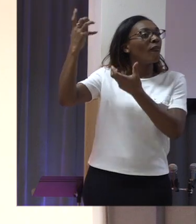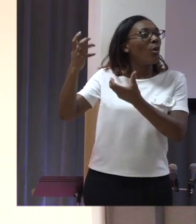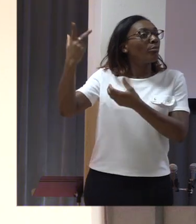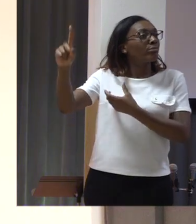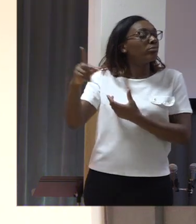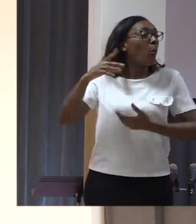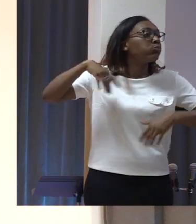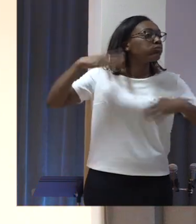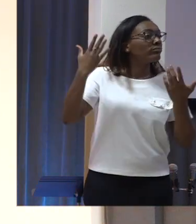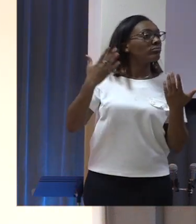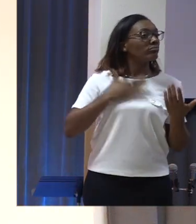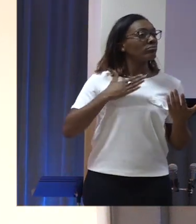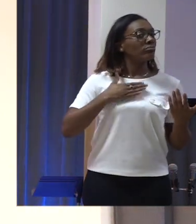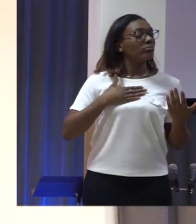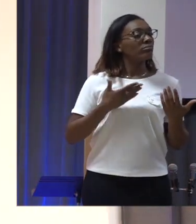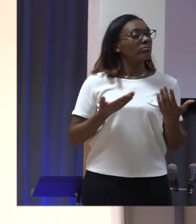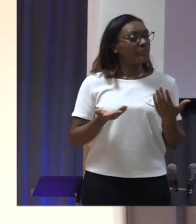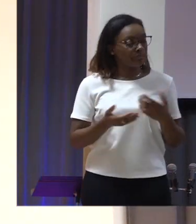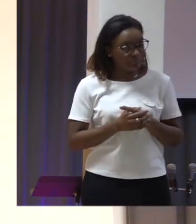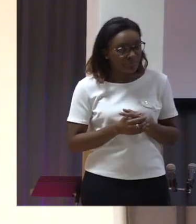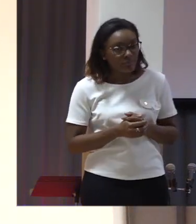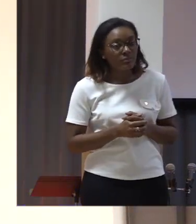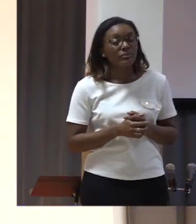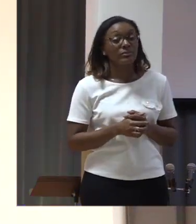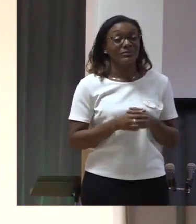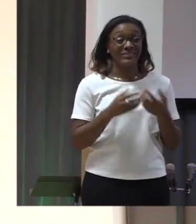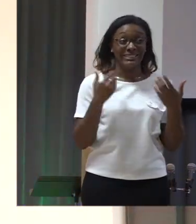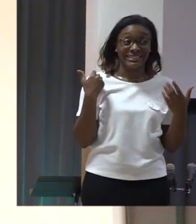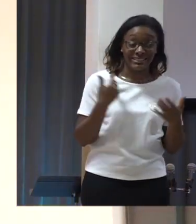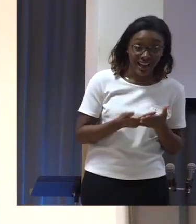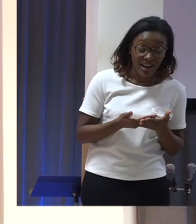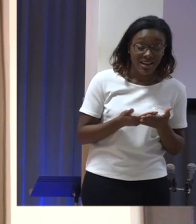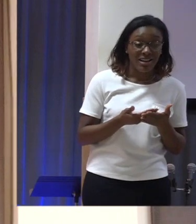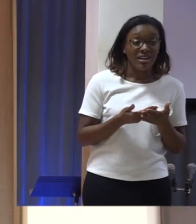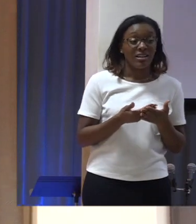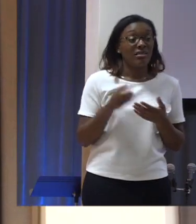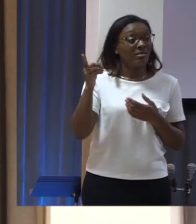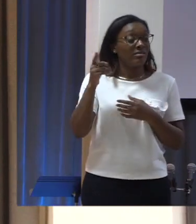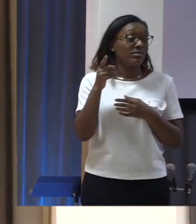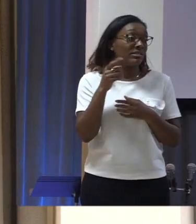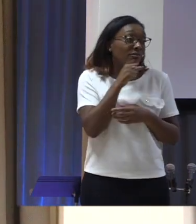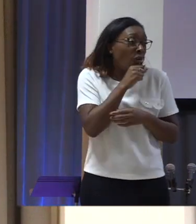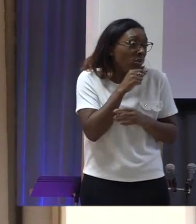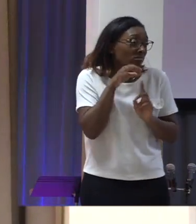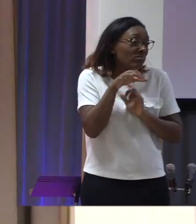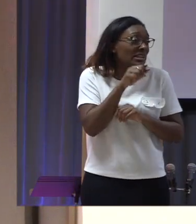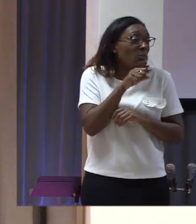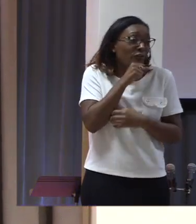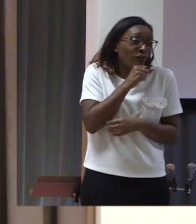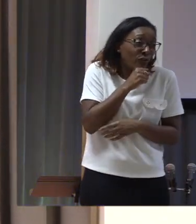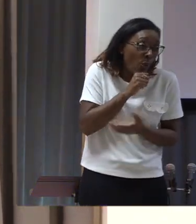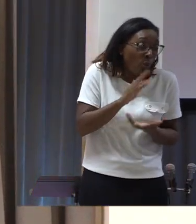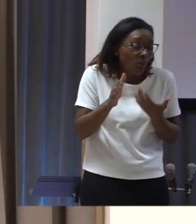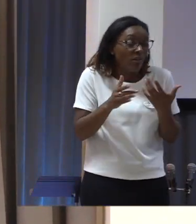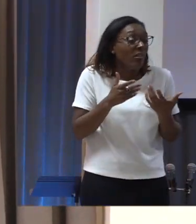désirs. Et ce comportement va pousser, ainsi que la vieillesse de Samuel, vont pousser les anciens de